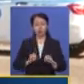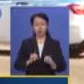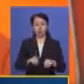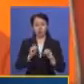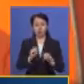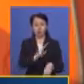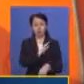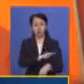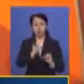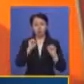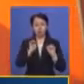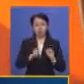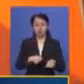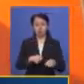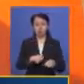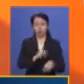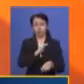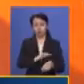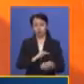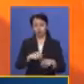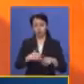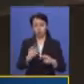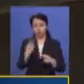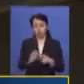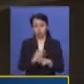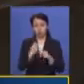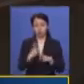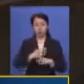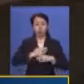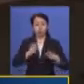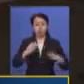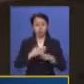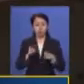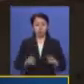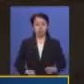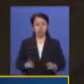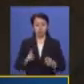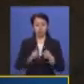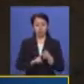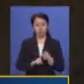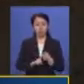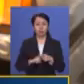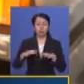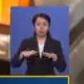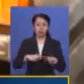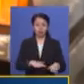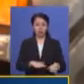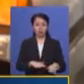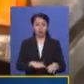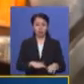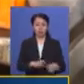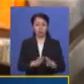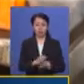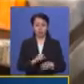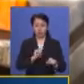уборочной кампании позволяет создать слаженно действующий механизм безопасности. Большая часть преступлений, связанных с покушением на собственность аграриев,